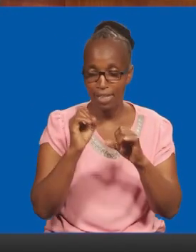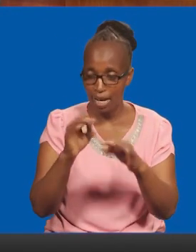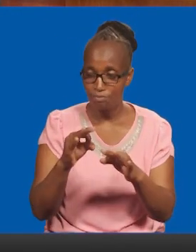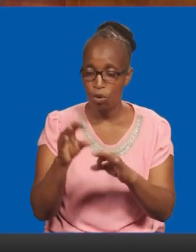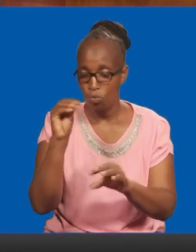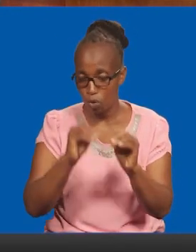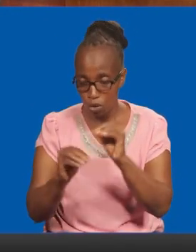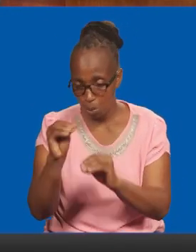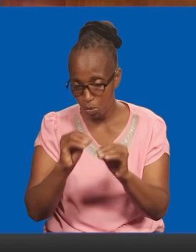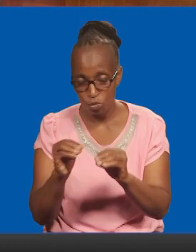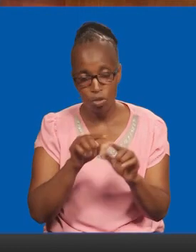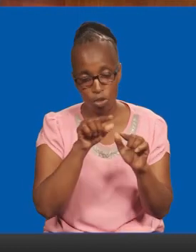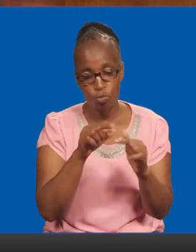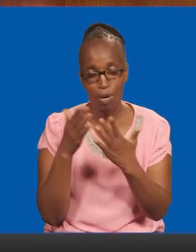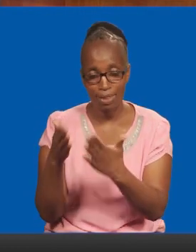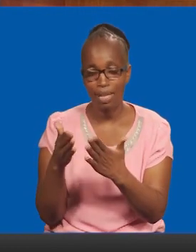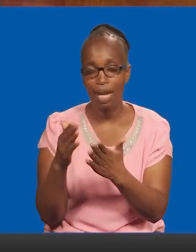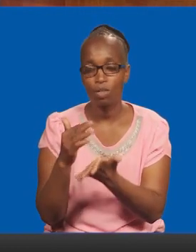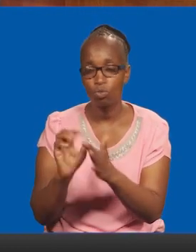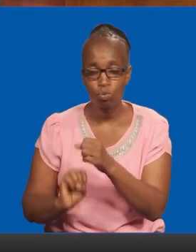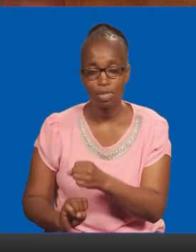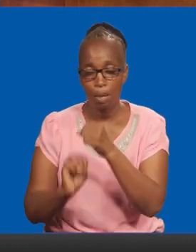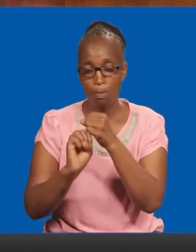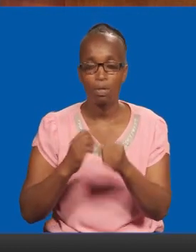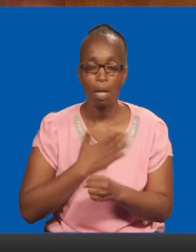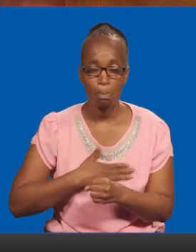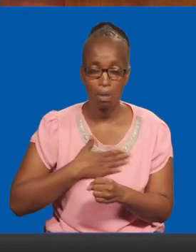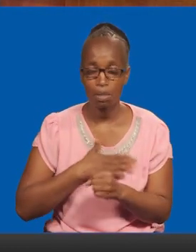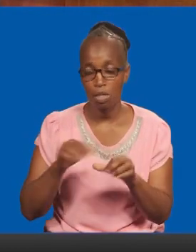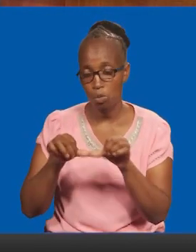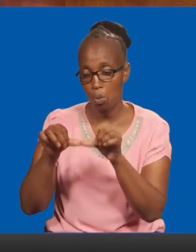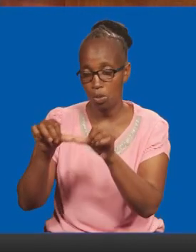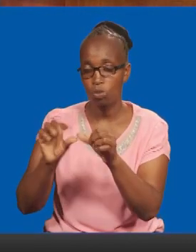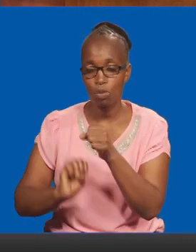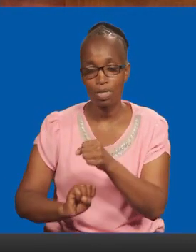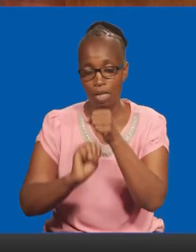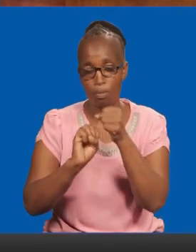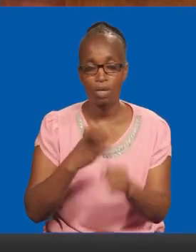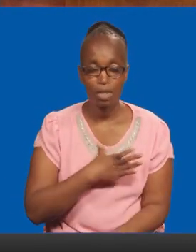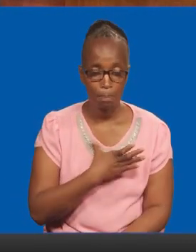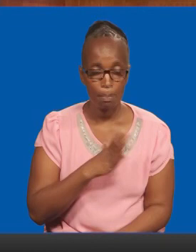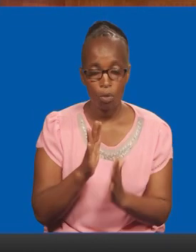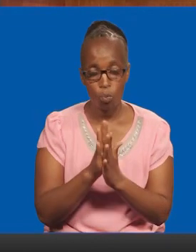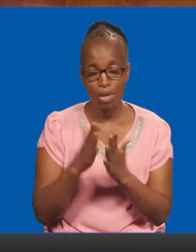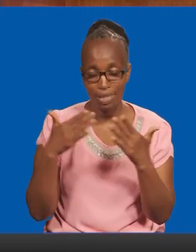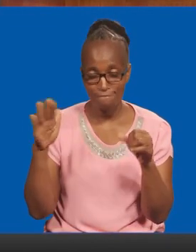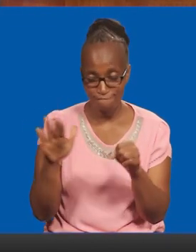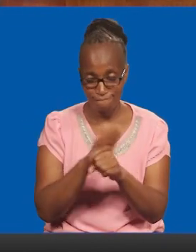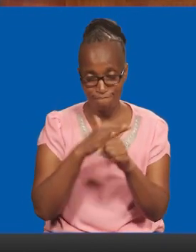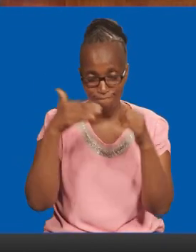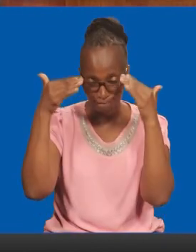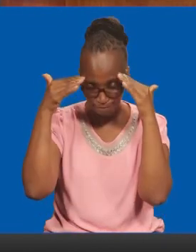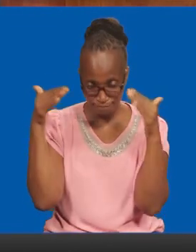lolote, ulikuwa pale. Please continue and serve the people of this parish with dedication